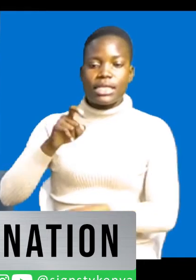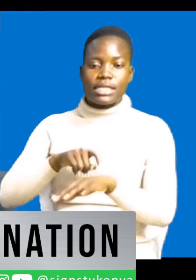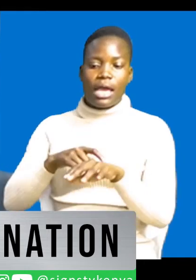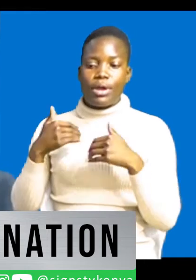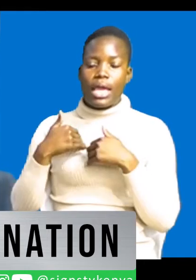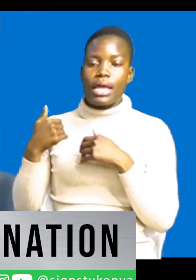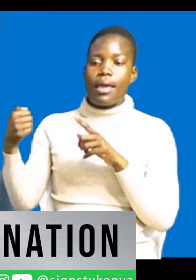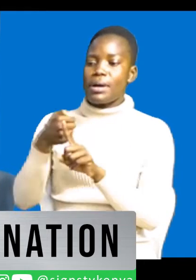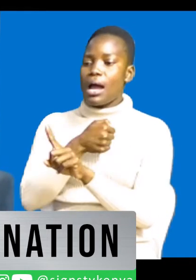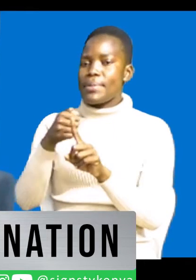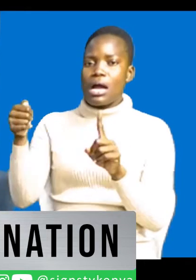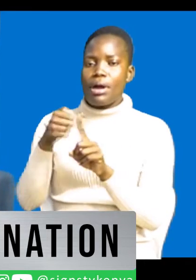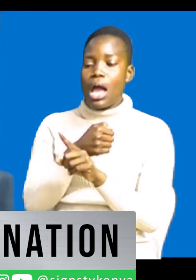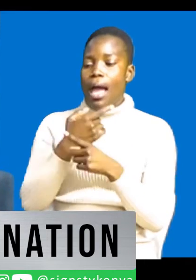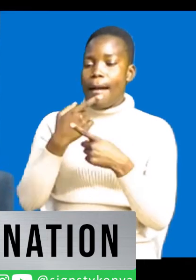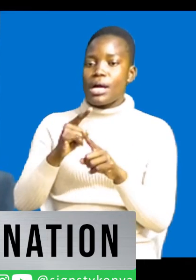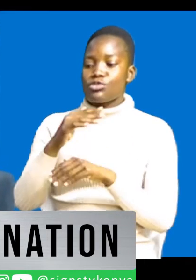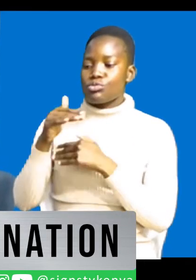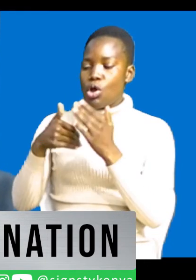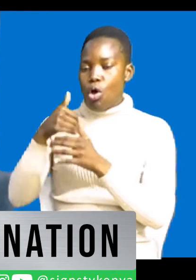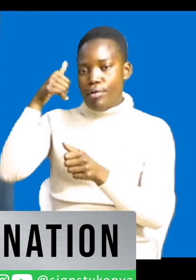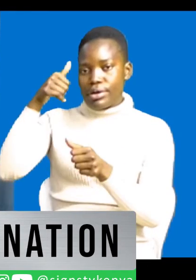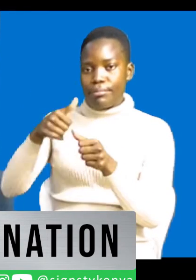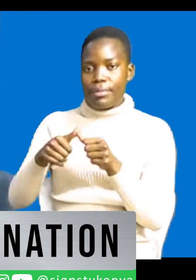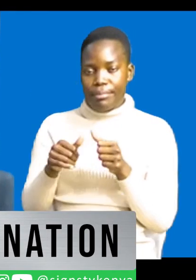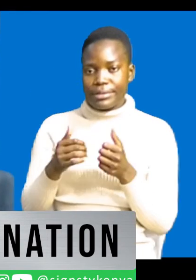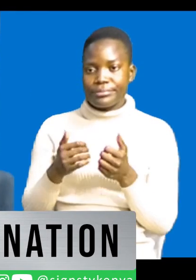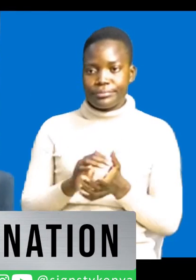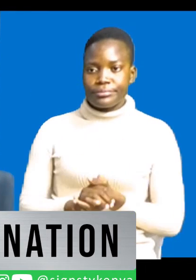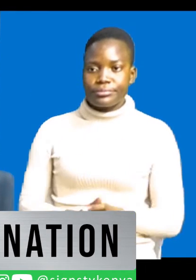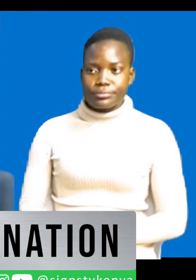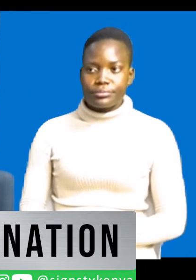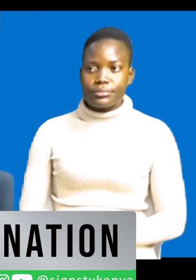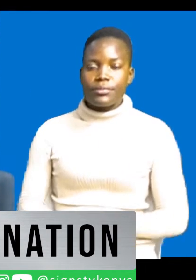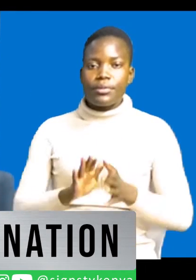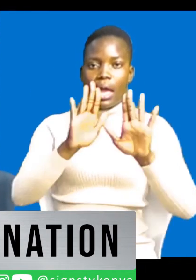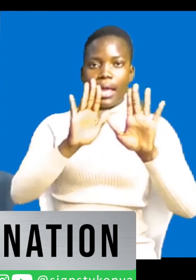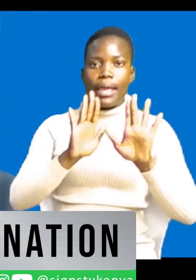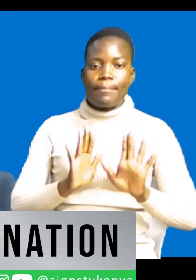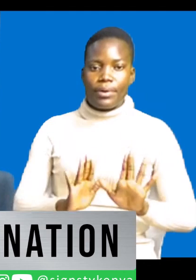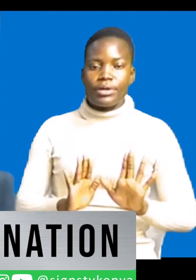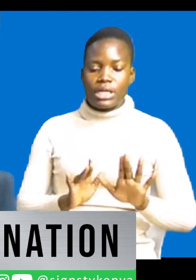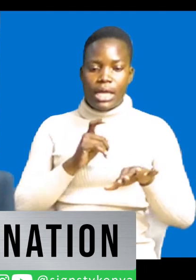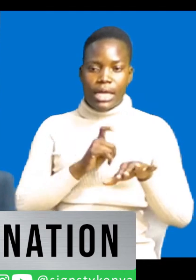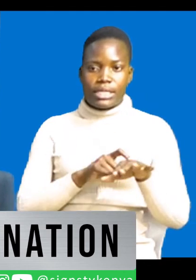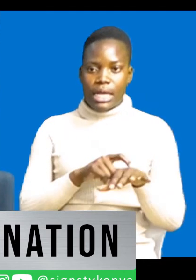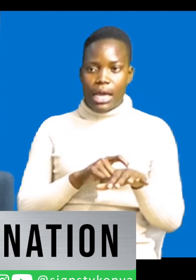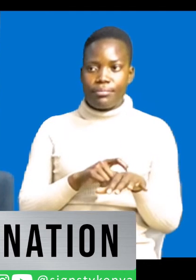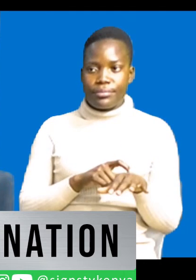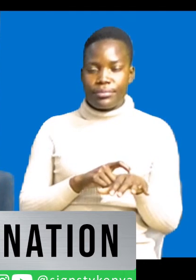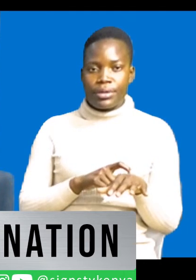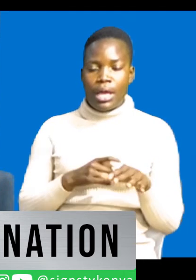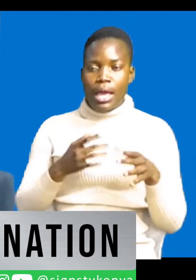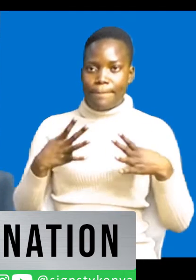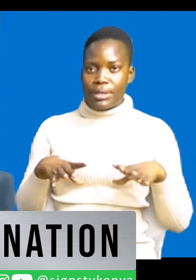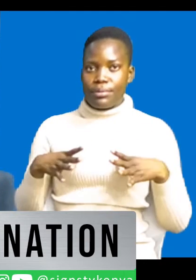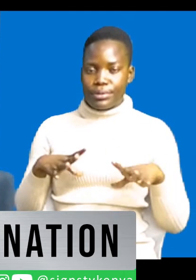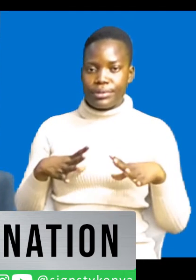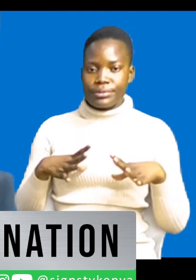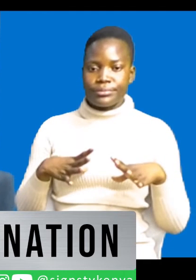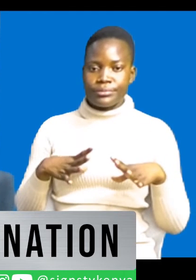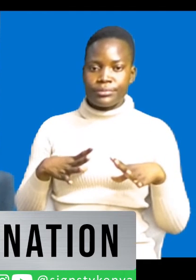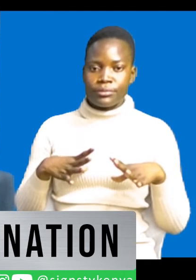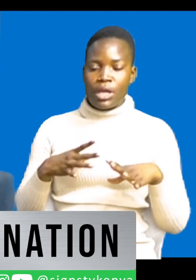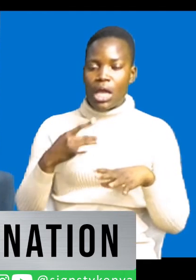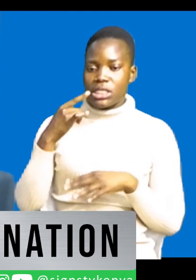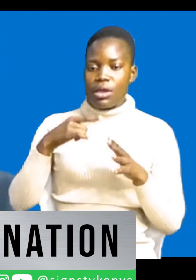vita, lakini we all remember the most important moment hapo. Watu wa pande